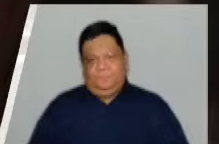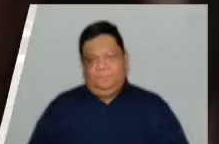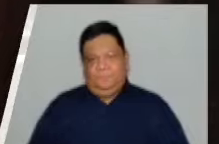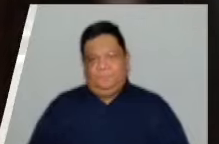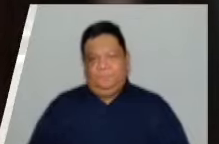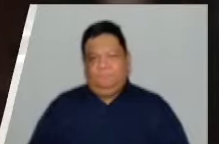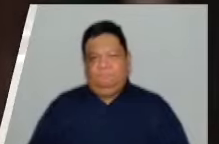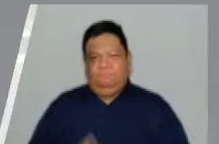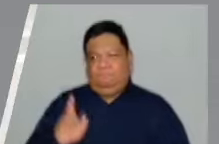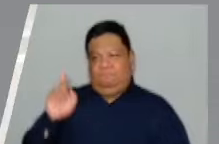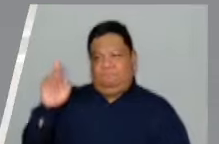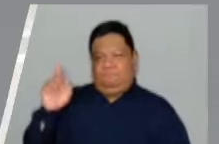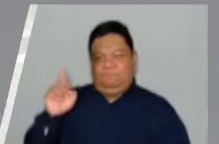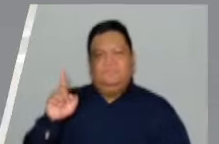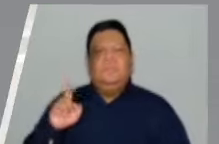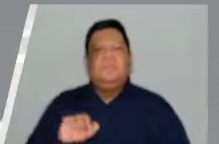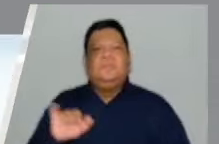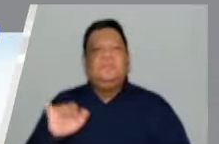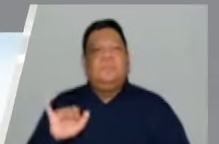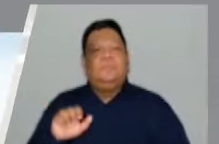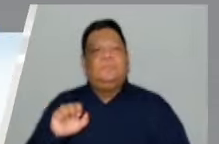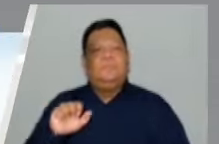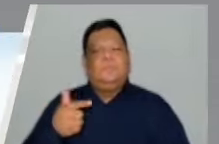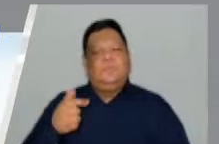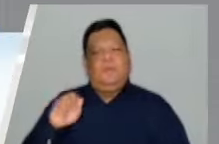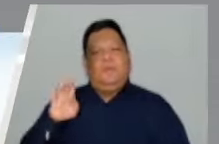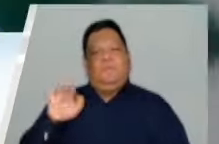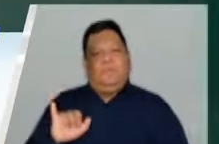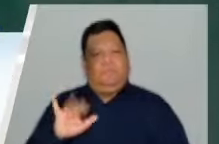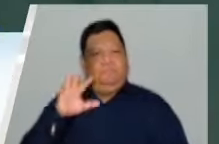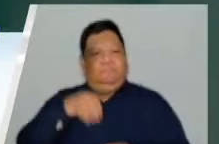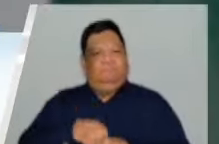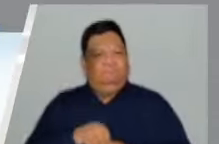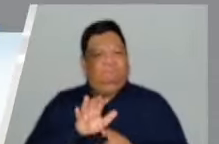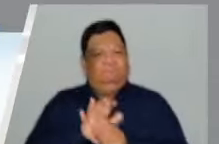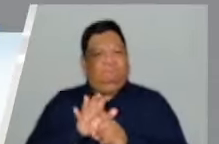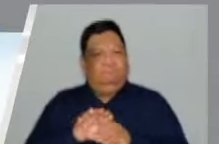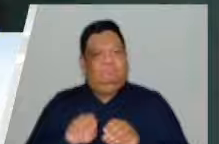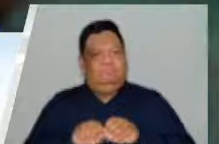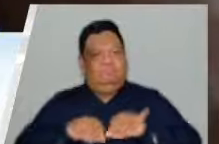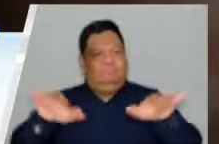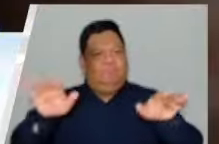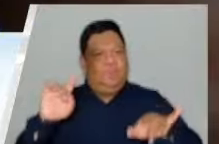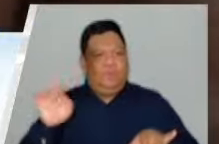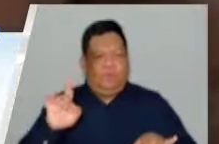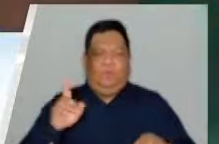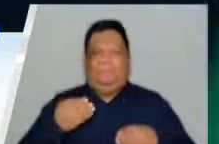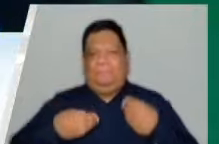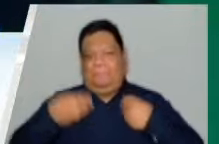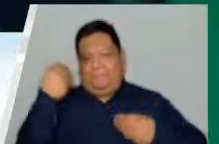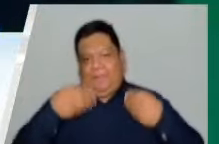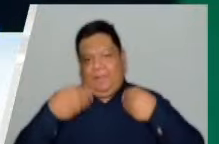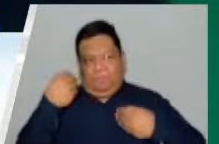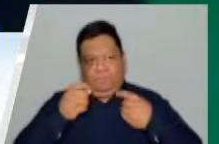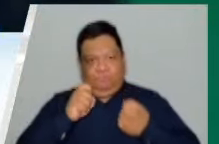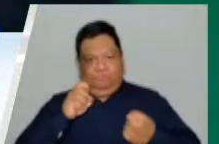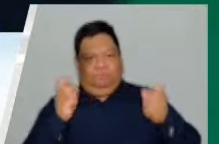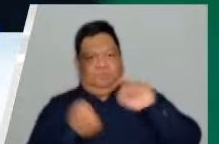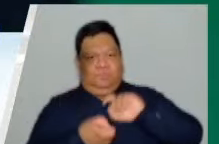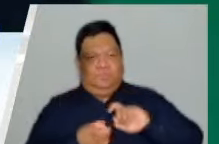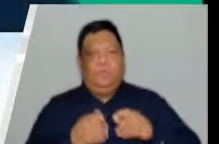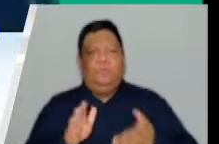Nag-abisala na rin si Sparkle star Gabby Garcia sa trending Makeup Transformation Challenge. Gamit ang musika ng pinagbidaang